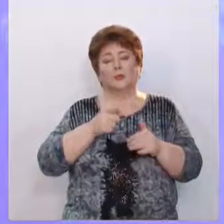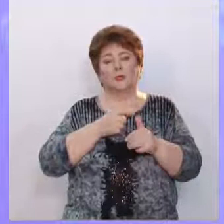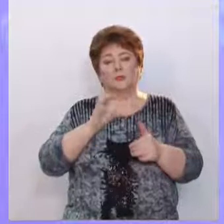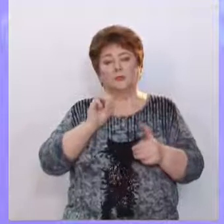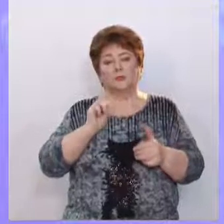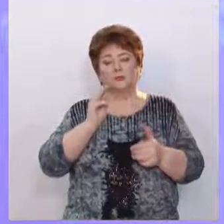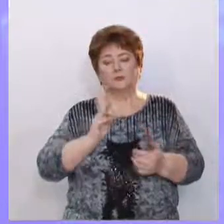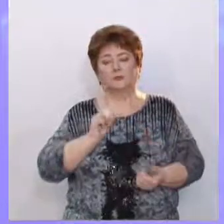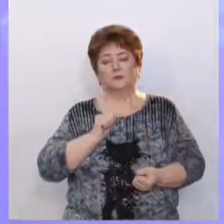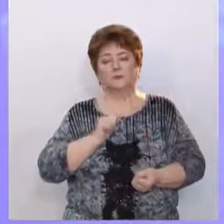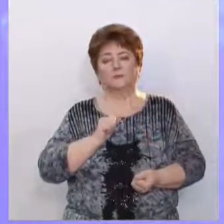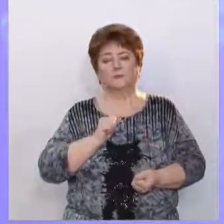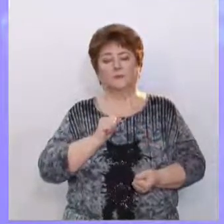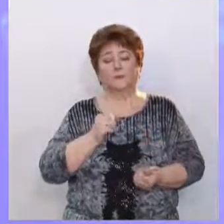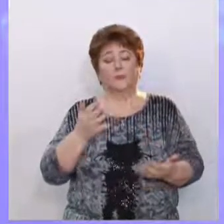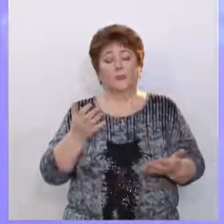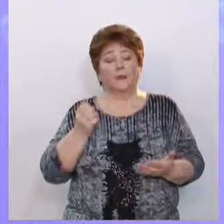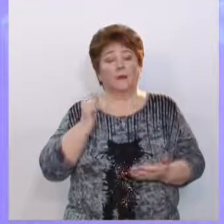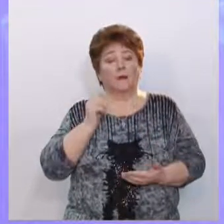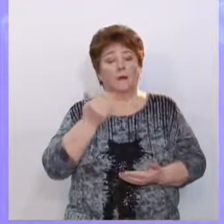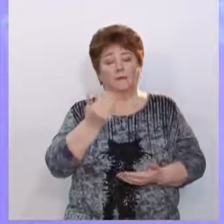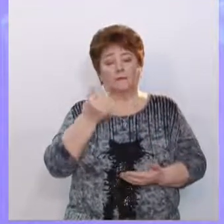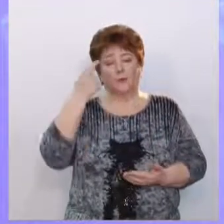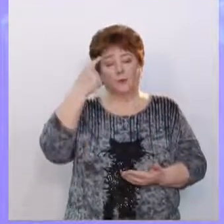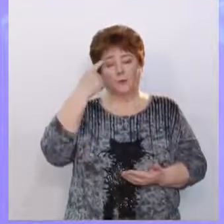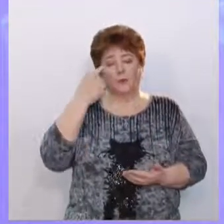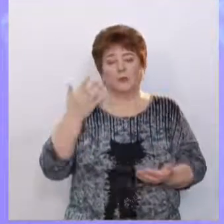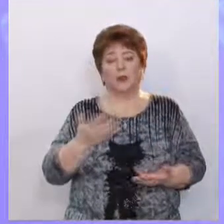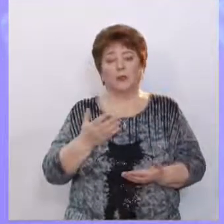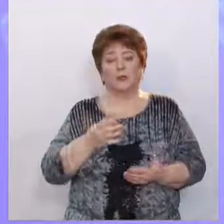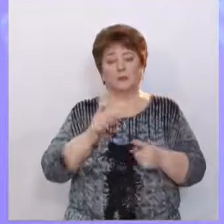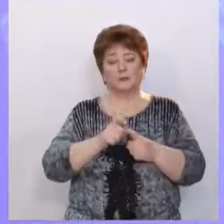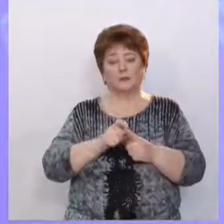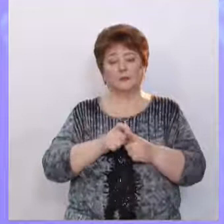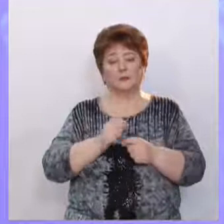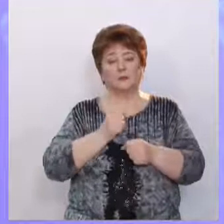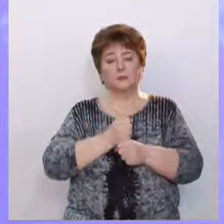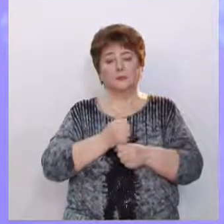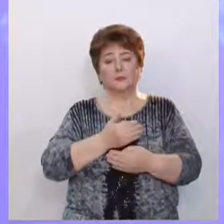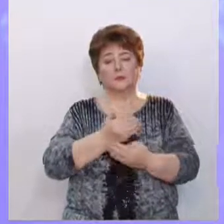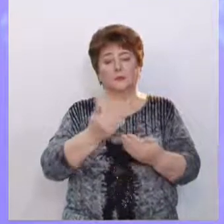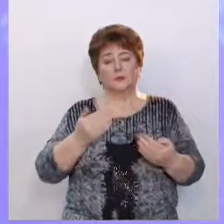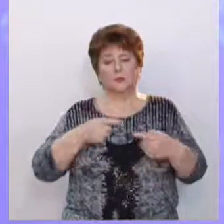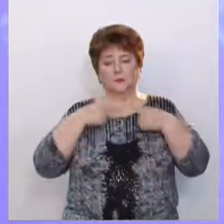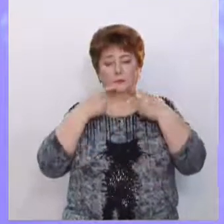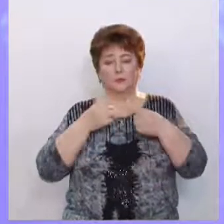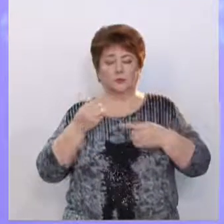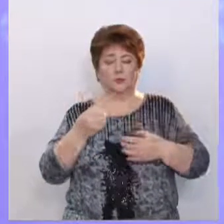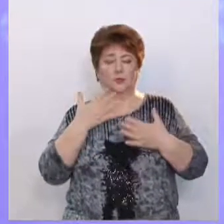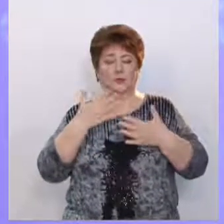существительном. А как вы думаете, какие слова делают нашу речь